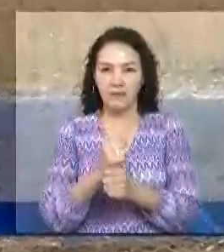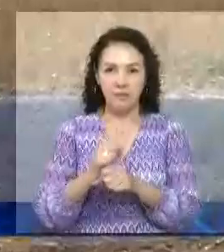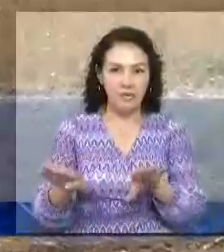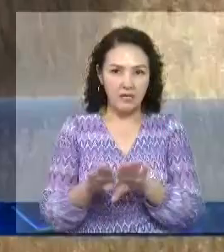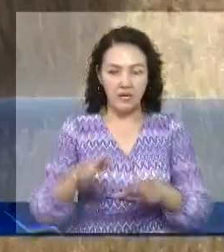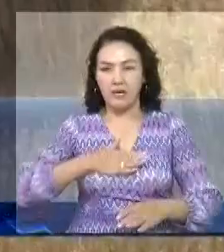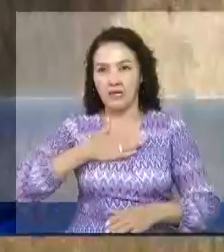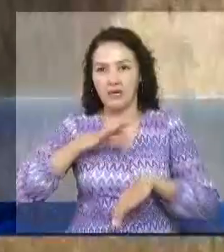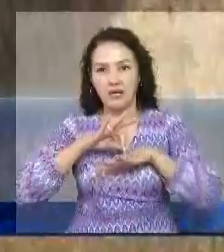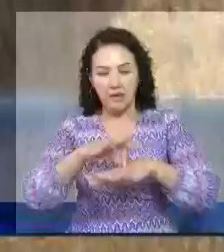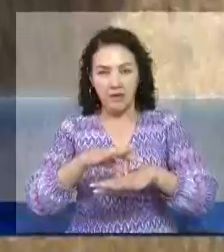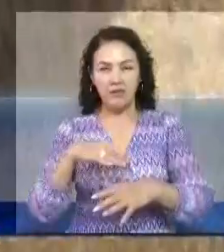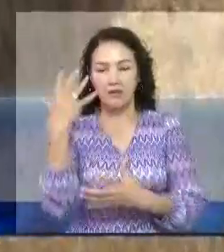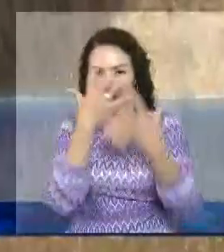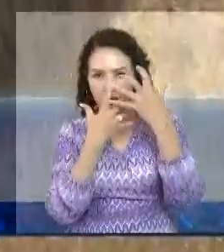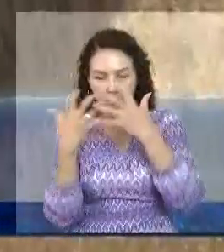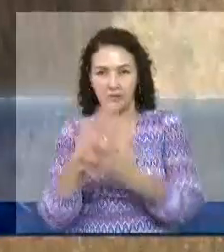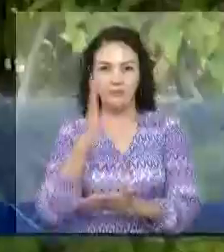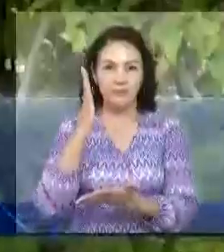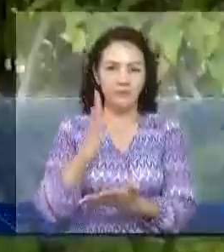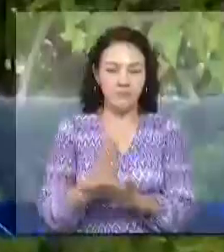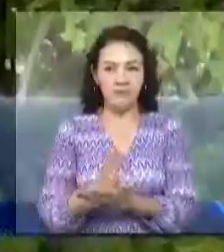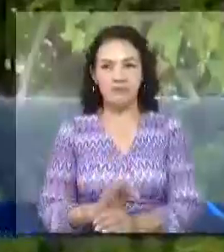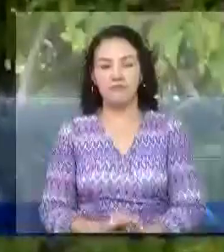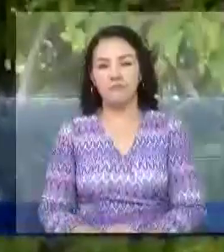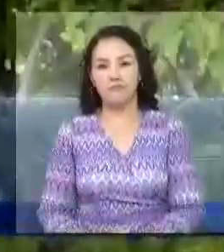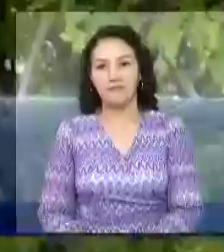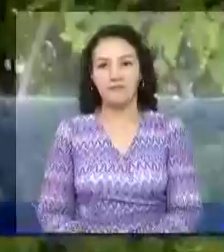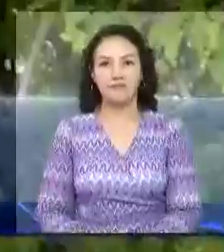также активно продолжается и серьезные результаты имеются.